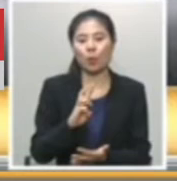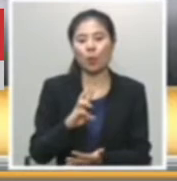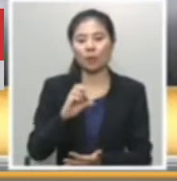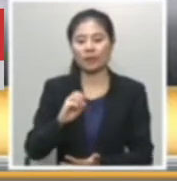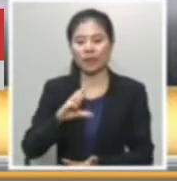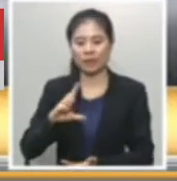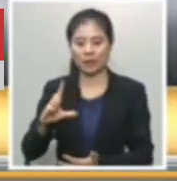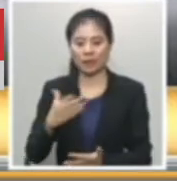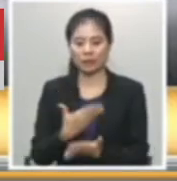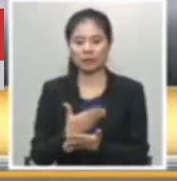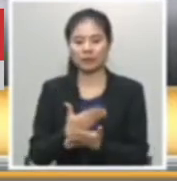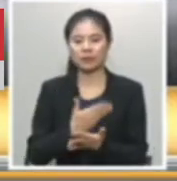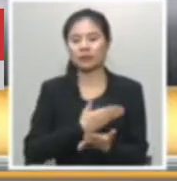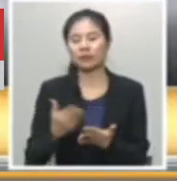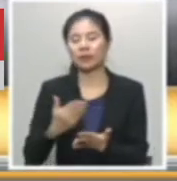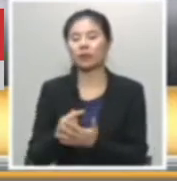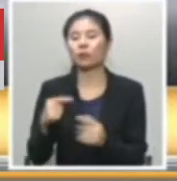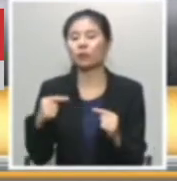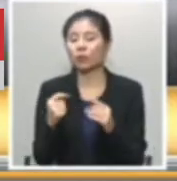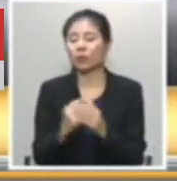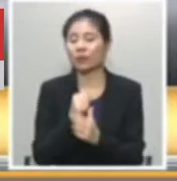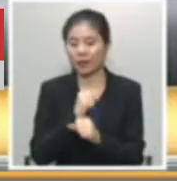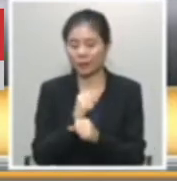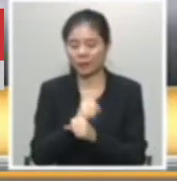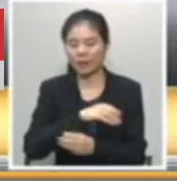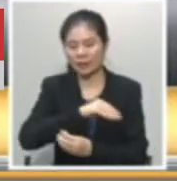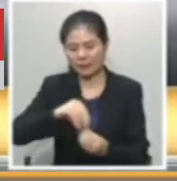ช้จ่ายในเรื่องของการกระตุ้นเศรษฐกิจ